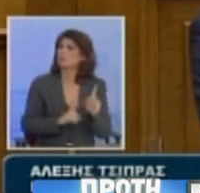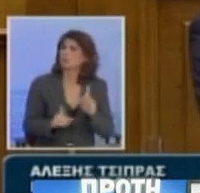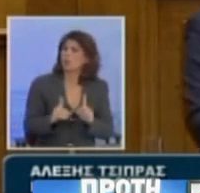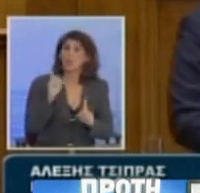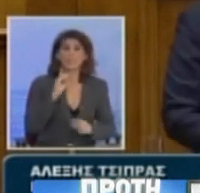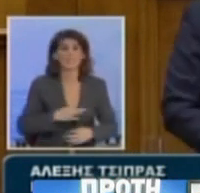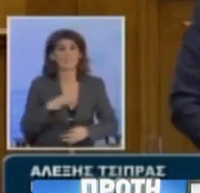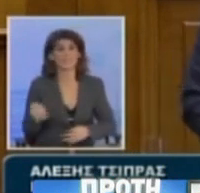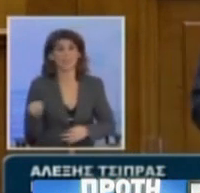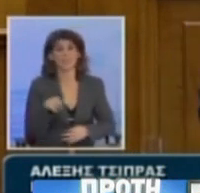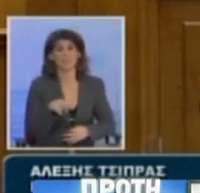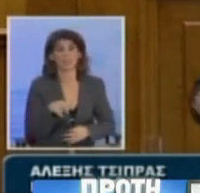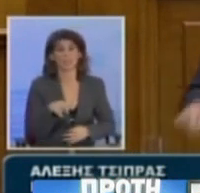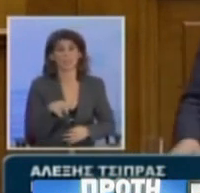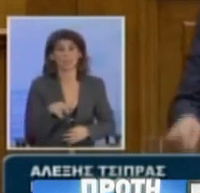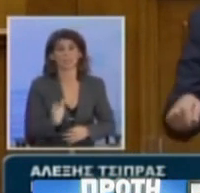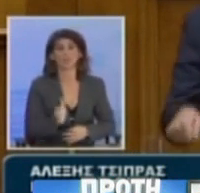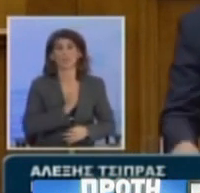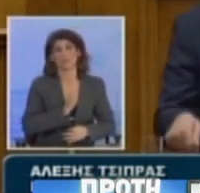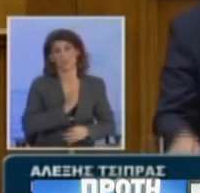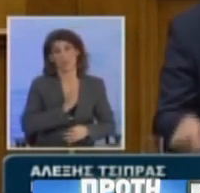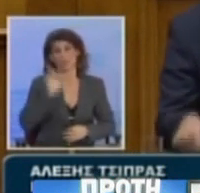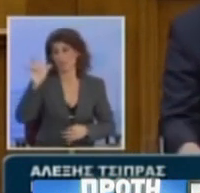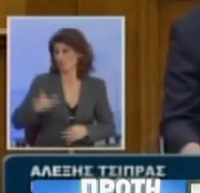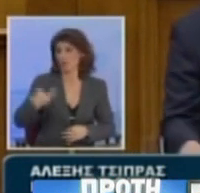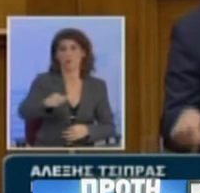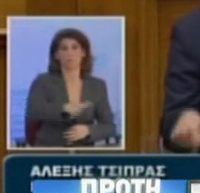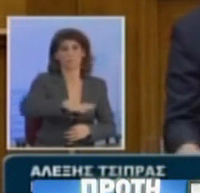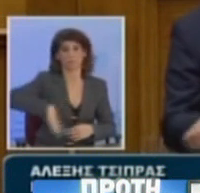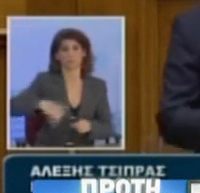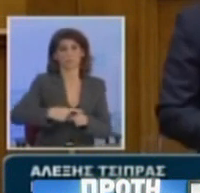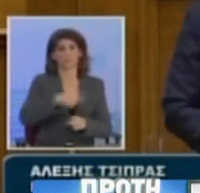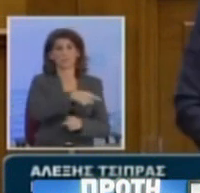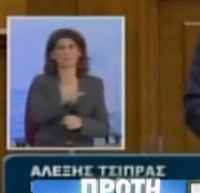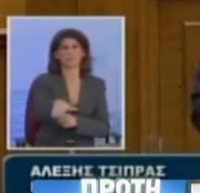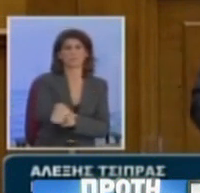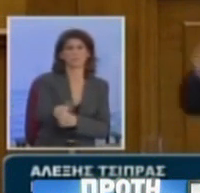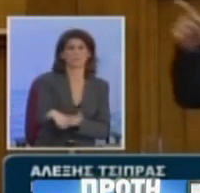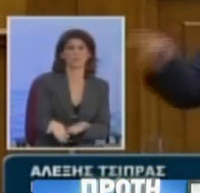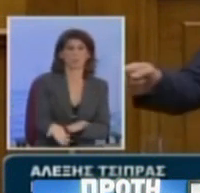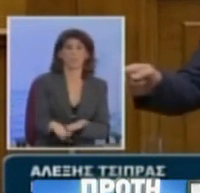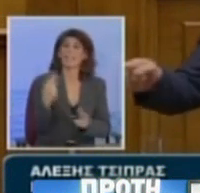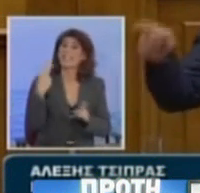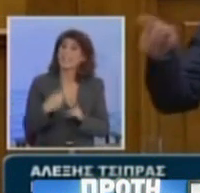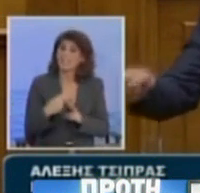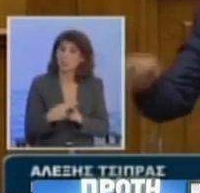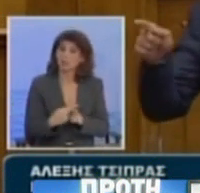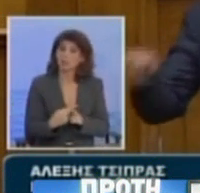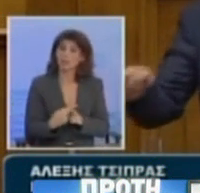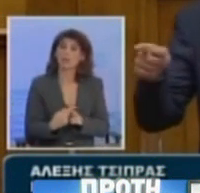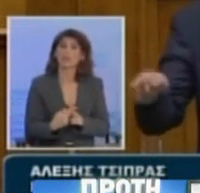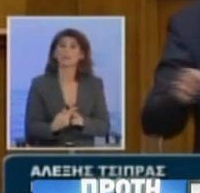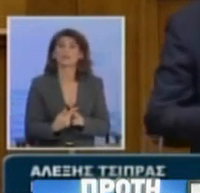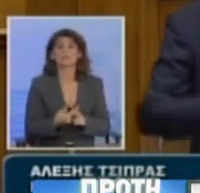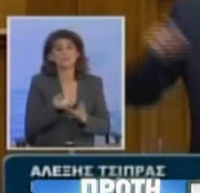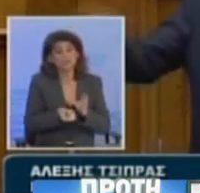κυρίες και κύριοι συνάδελφοι? Το ανθρώπινο δυναμικό αυτής της χώρας που εσείς απαξιώνετε. Και κυρίως οι νέες και